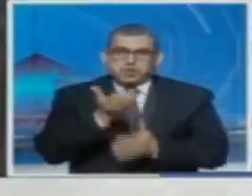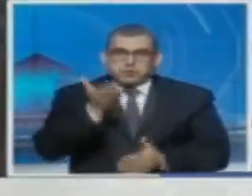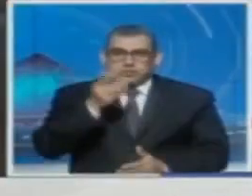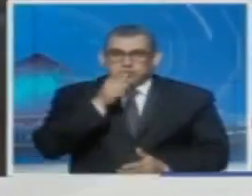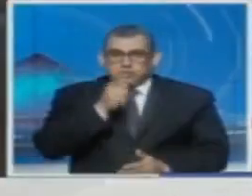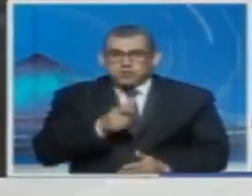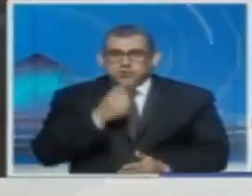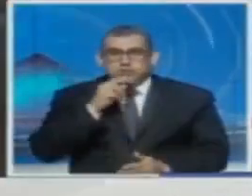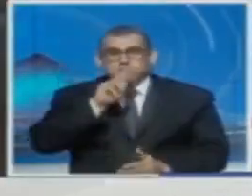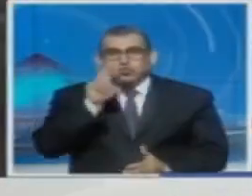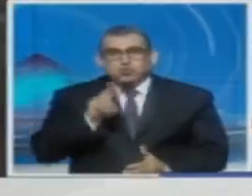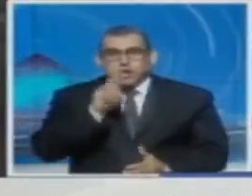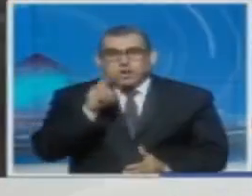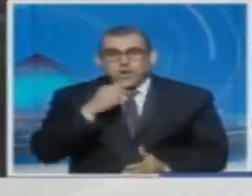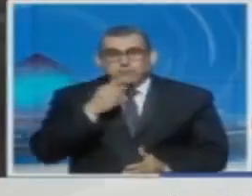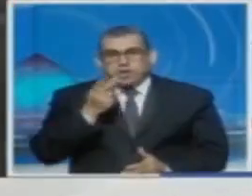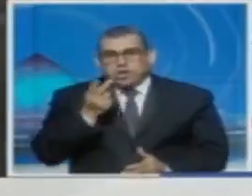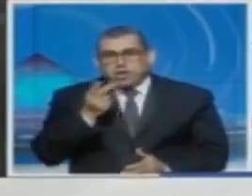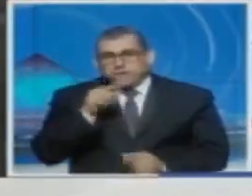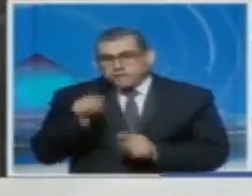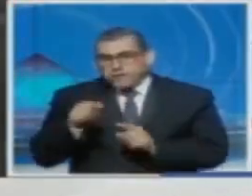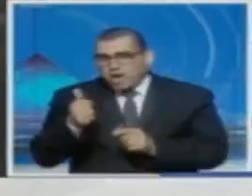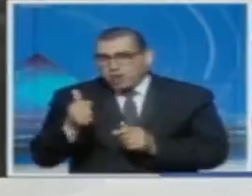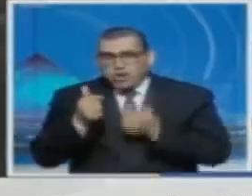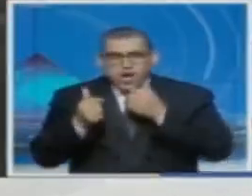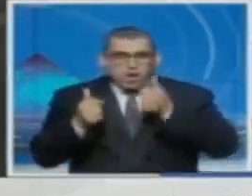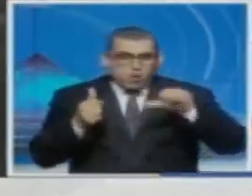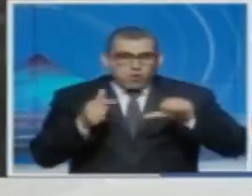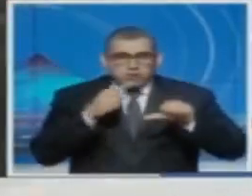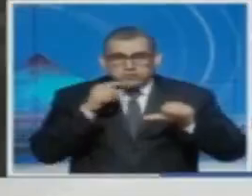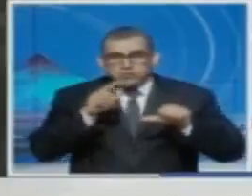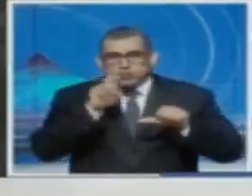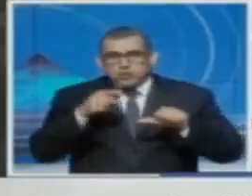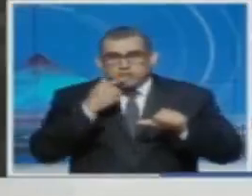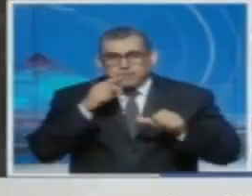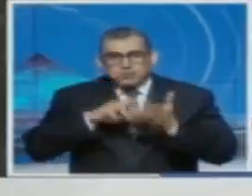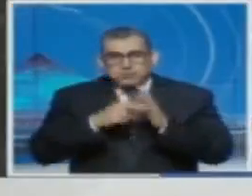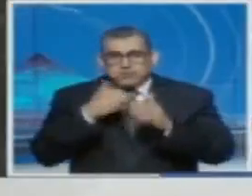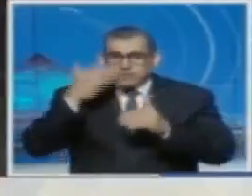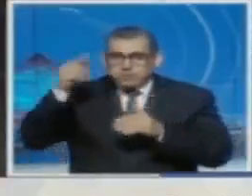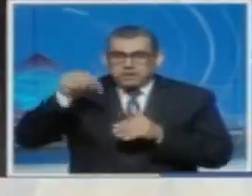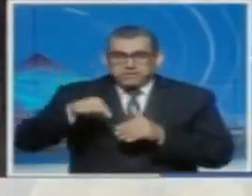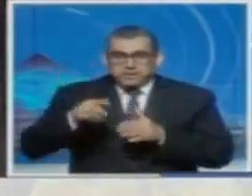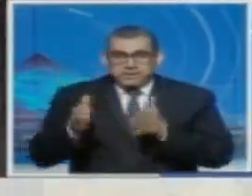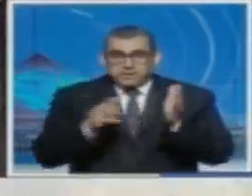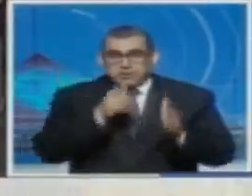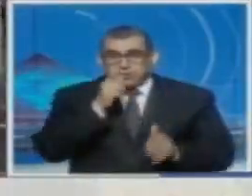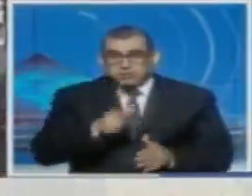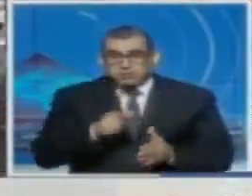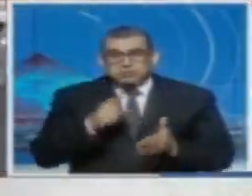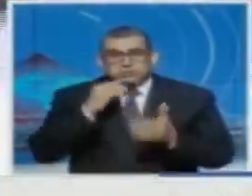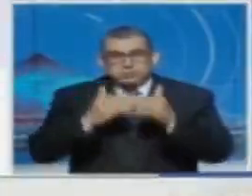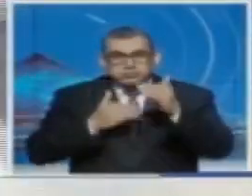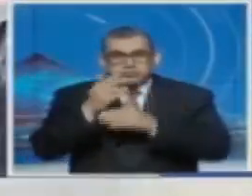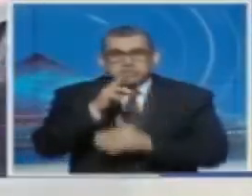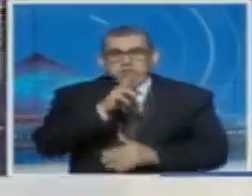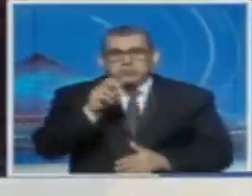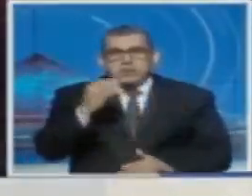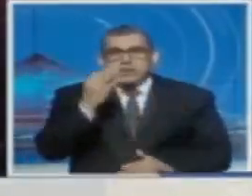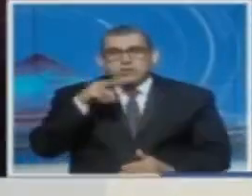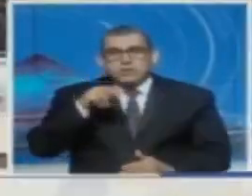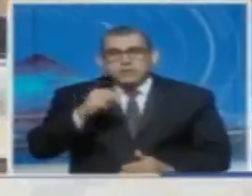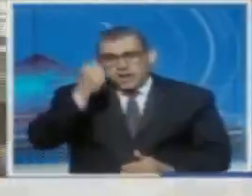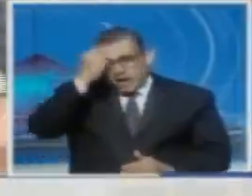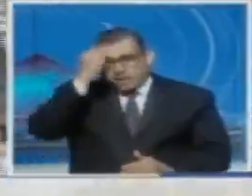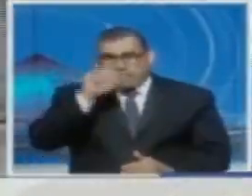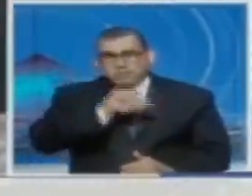كان الأسئلة يعني في منها حلو وفي منها وحش، وكانت من جوه المنهج يعني، بس في حاجات شوية من بره يعني. ما يربو على 783